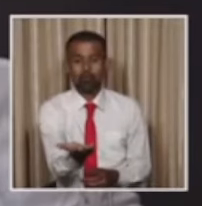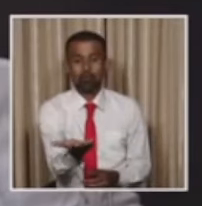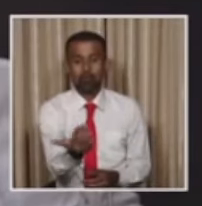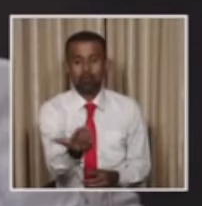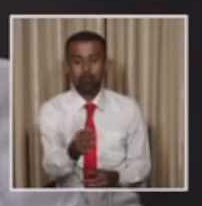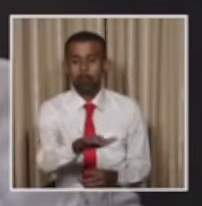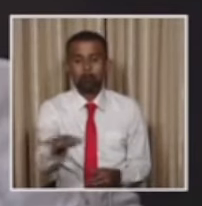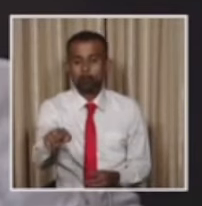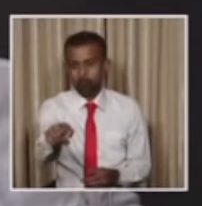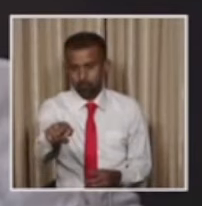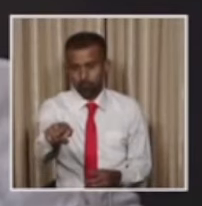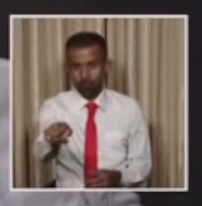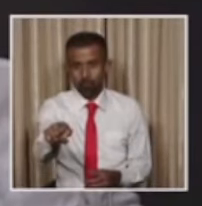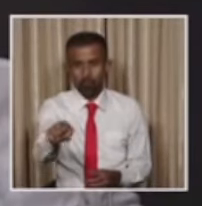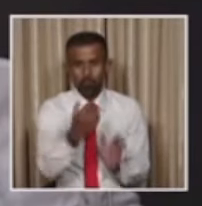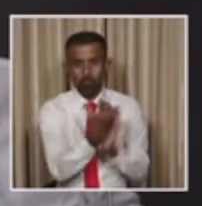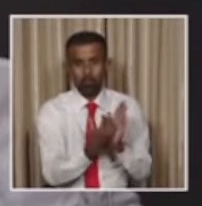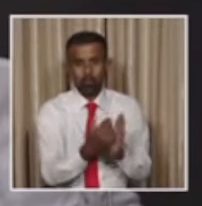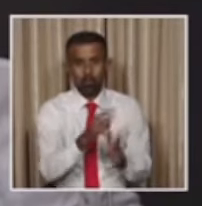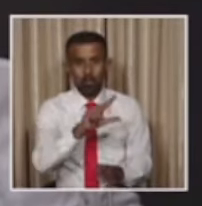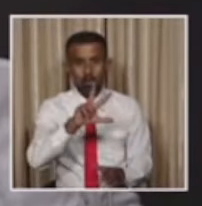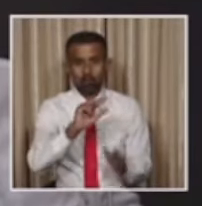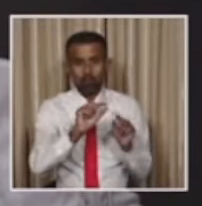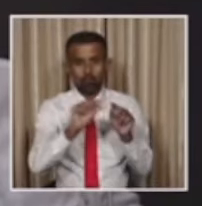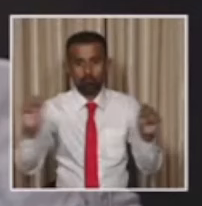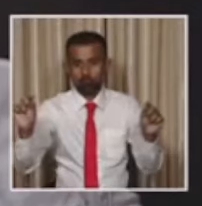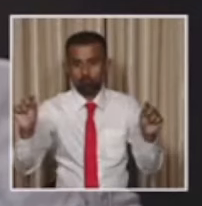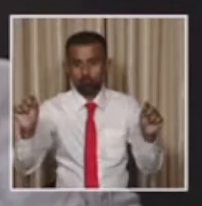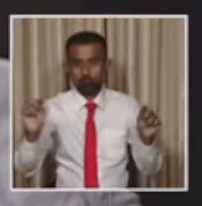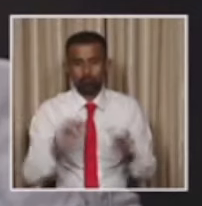මේස තිනවනම් අනුක්‍රම ව්‍යවස්ථාවේ 78 වගන්තිය.